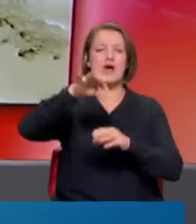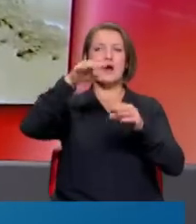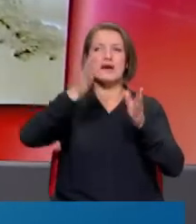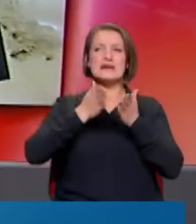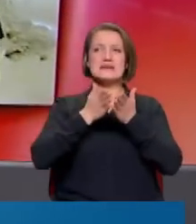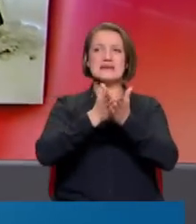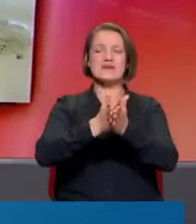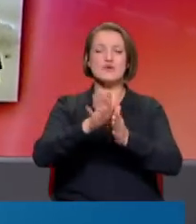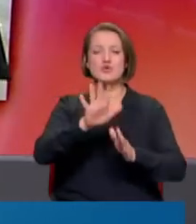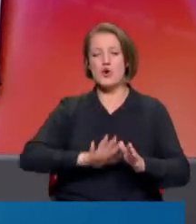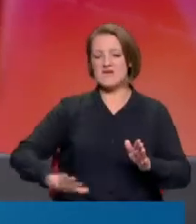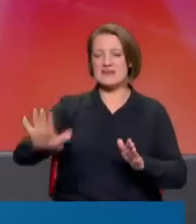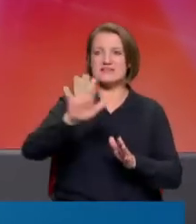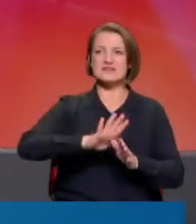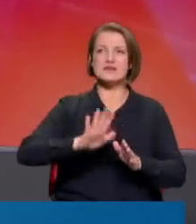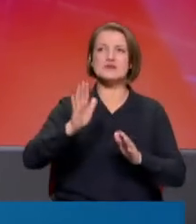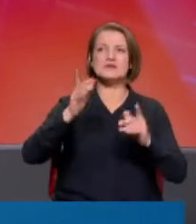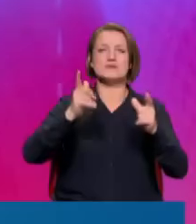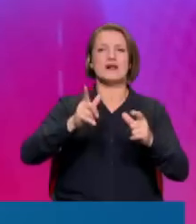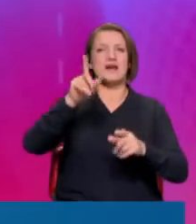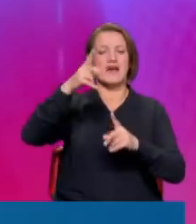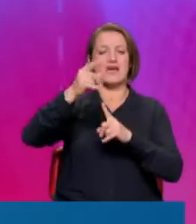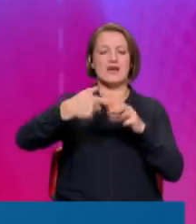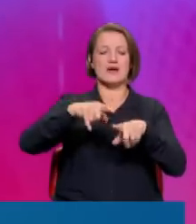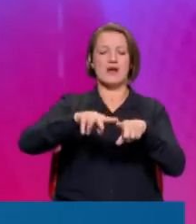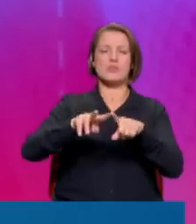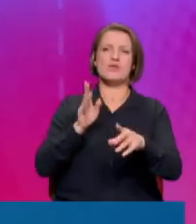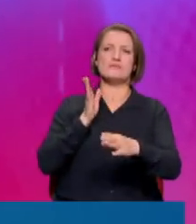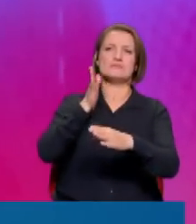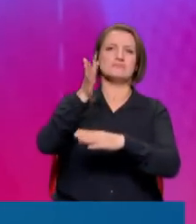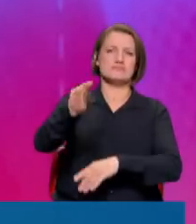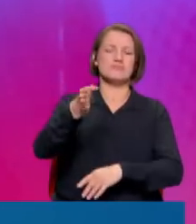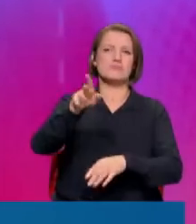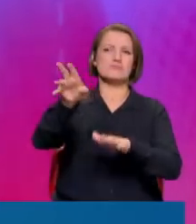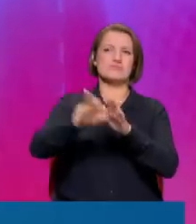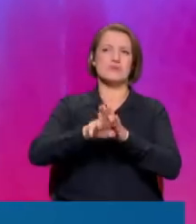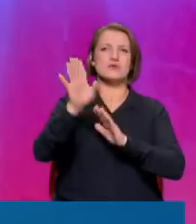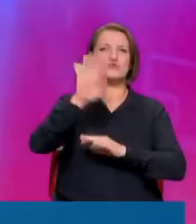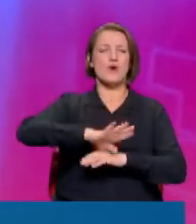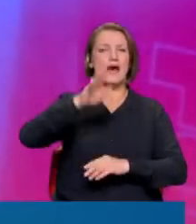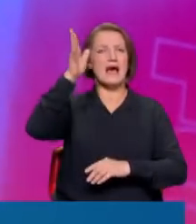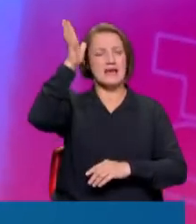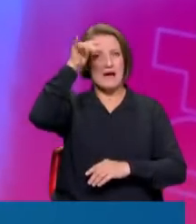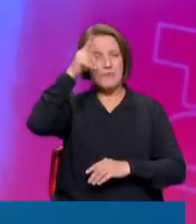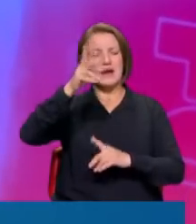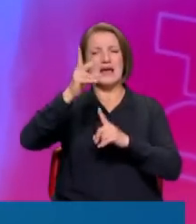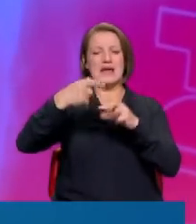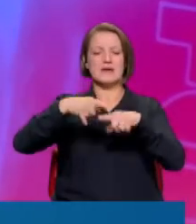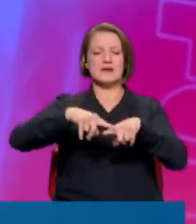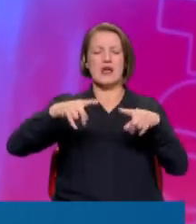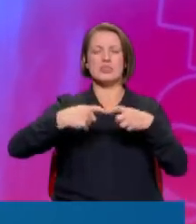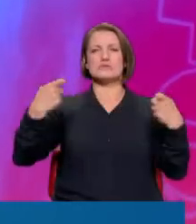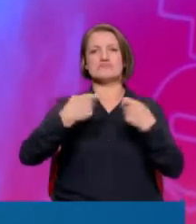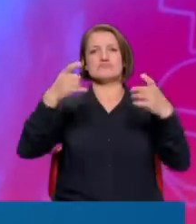ve körfezde konuşlandırdı üstleriyle İran'ı Vuracaklar ve İran'la ABD çatışmaya çatışmaya